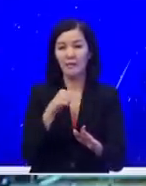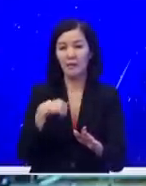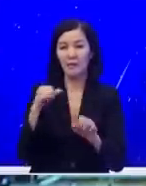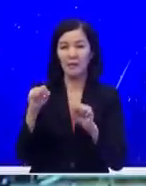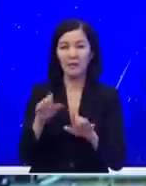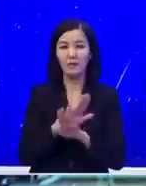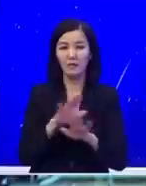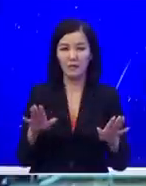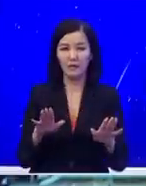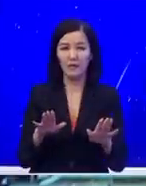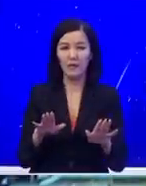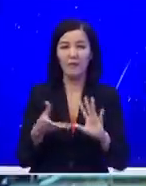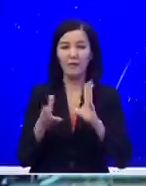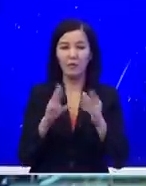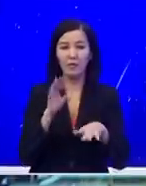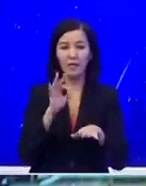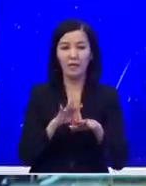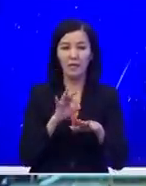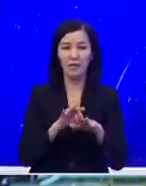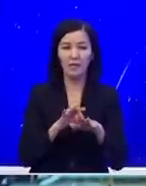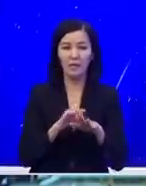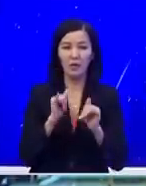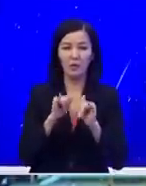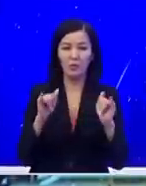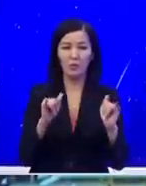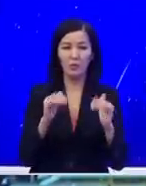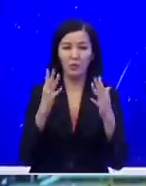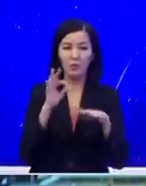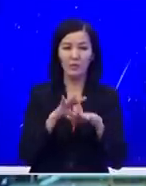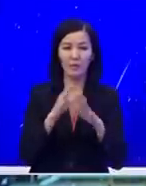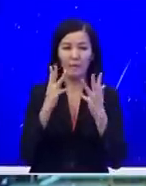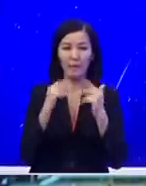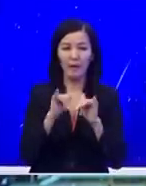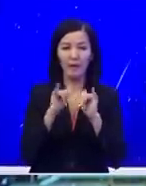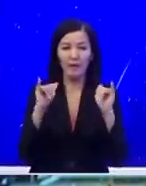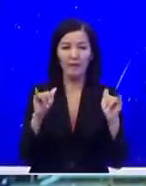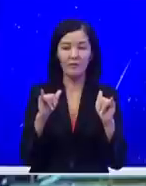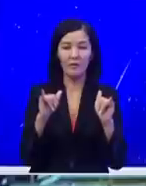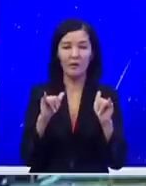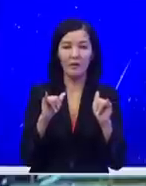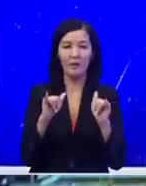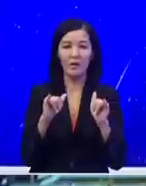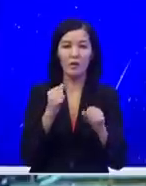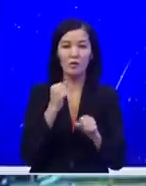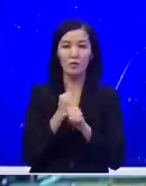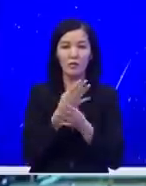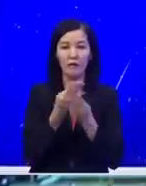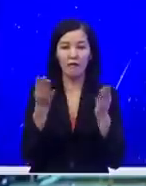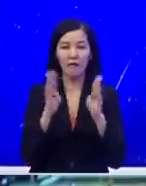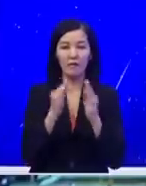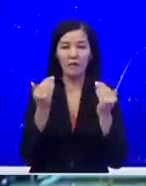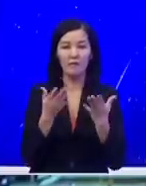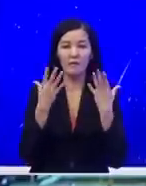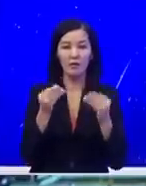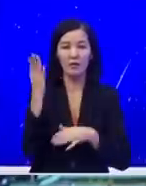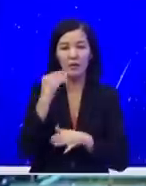средствами индивидуальной защиты. В результате это привело к росту статистики заболевших, а власти вынудило ввести жесткий карантин. На